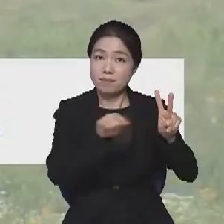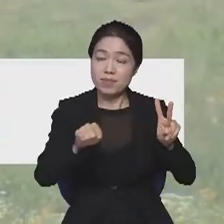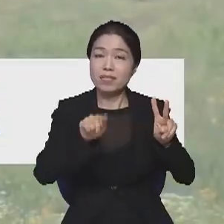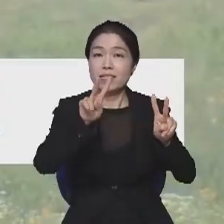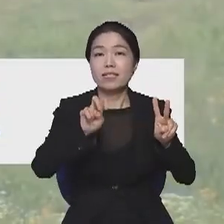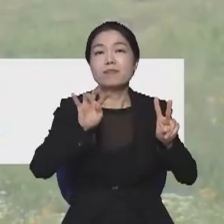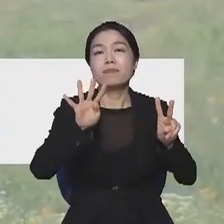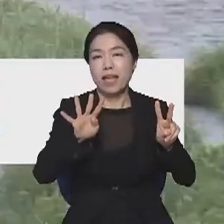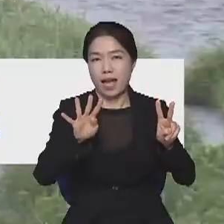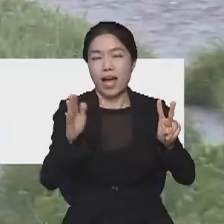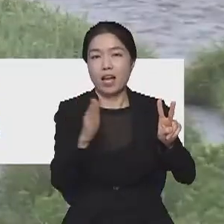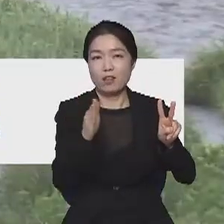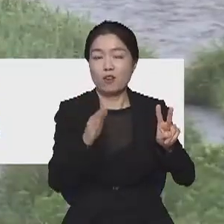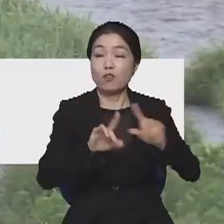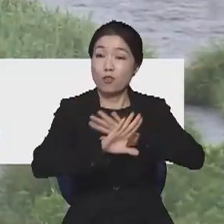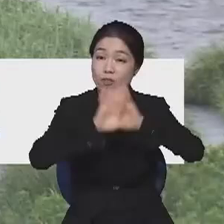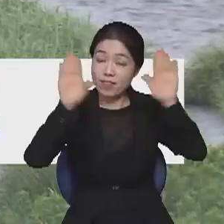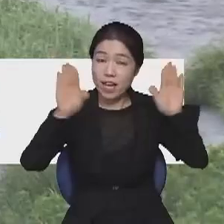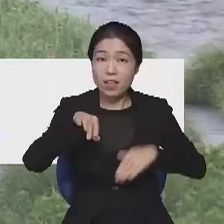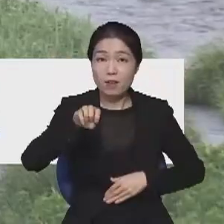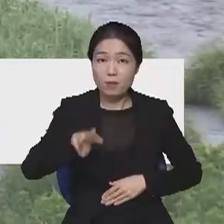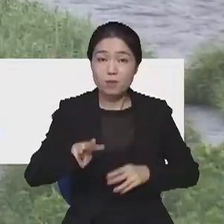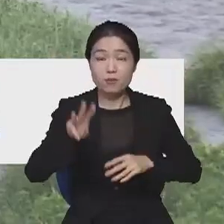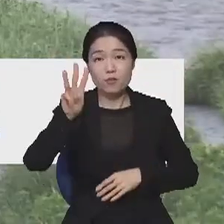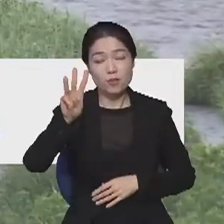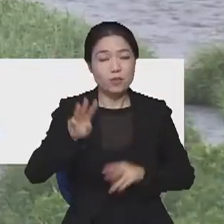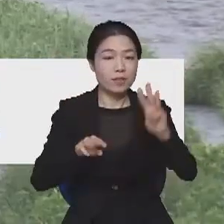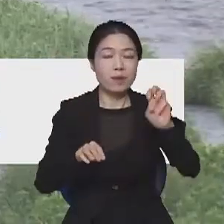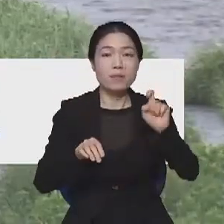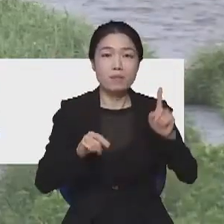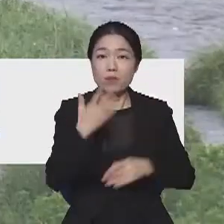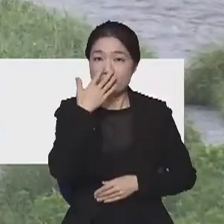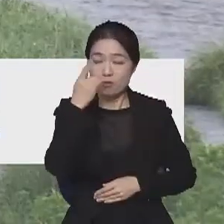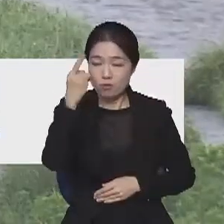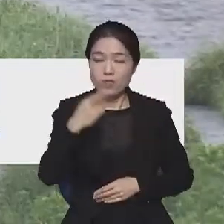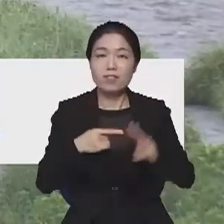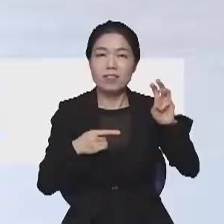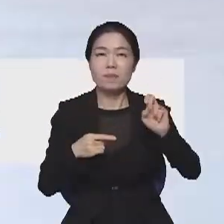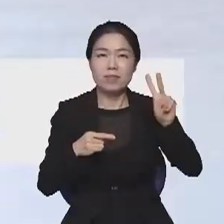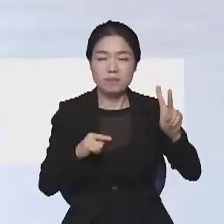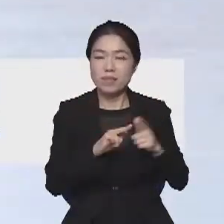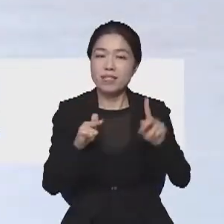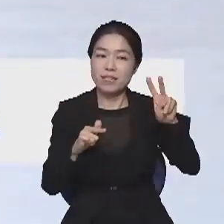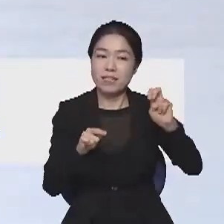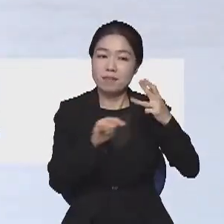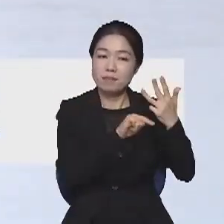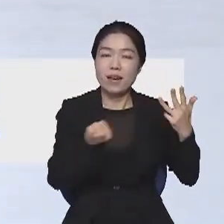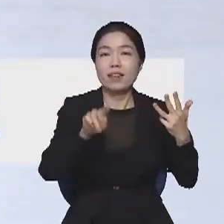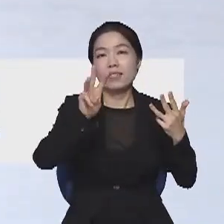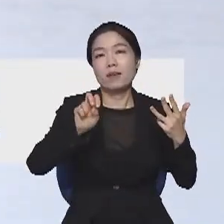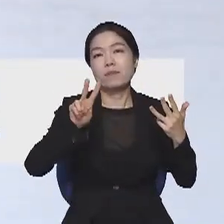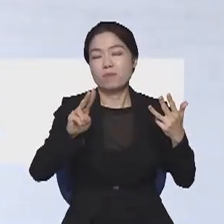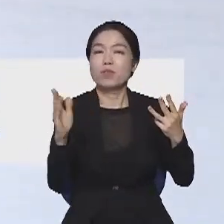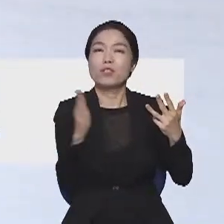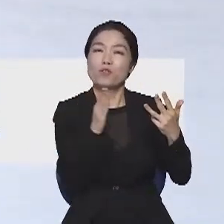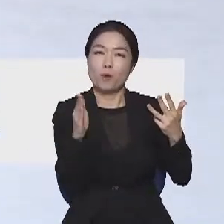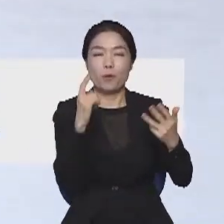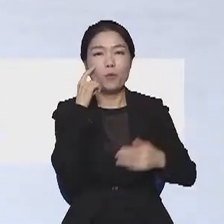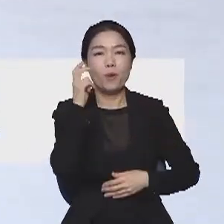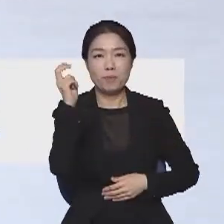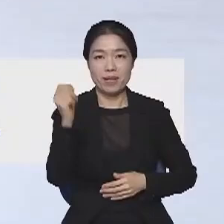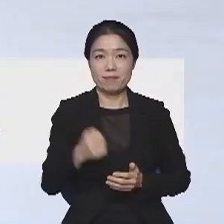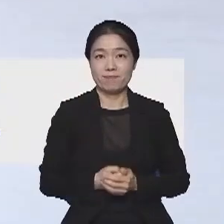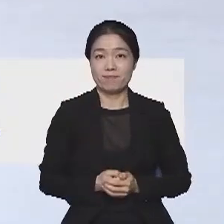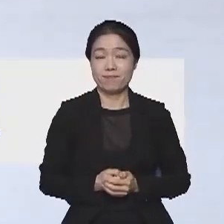22도에서 24도, 낮 최고 기온은 광주 31도, 순천 32도 등 28도에서 32도의 분포로